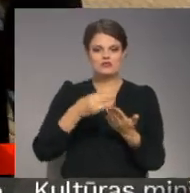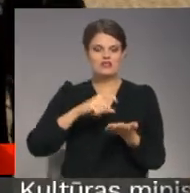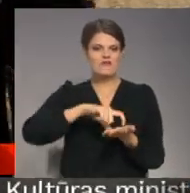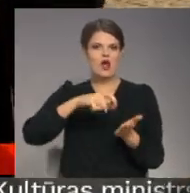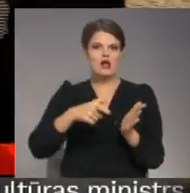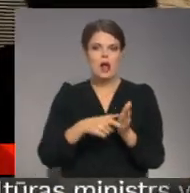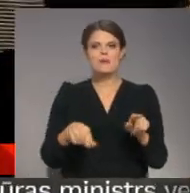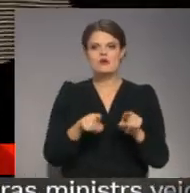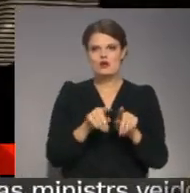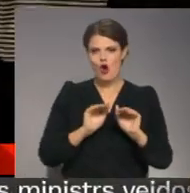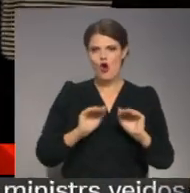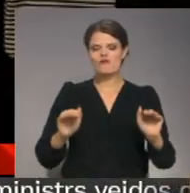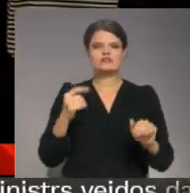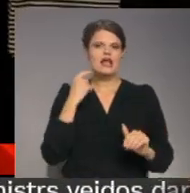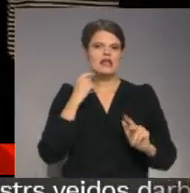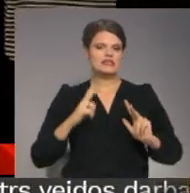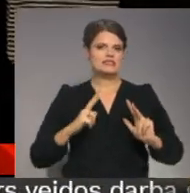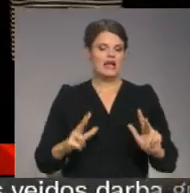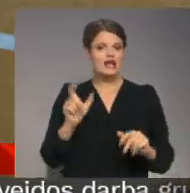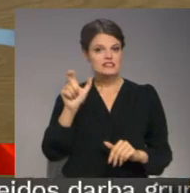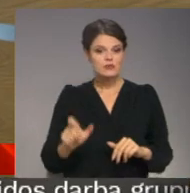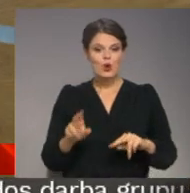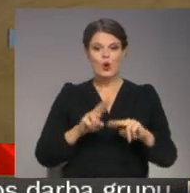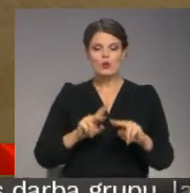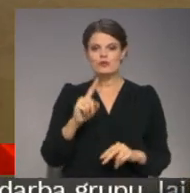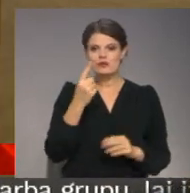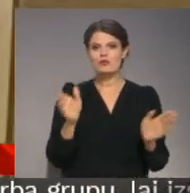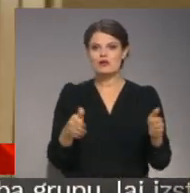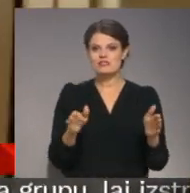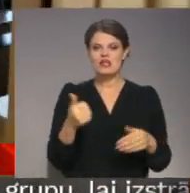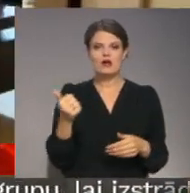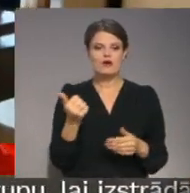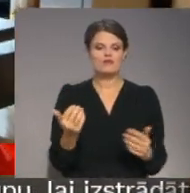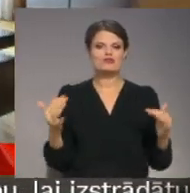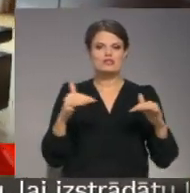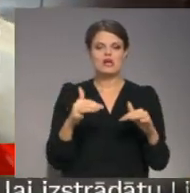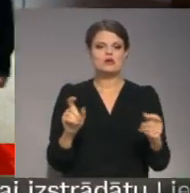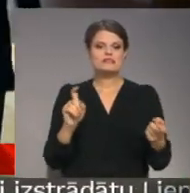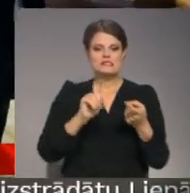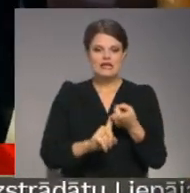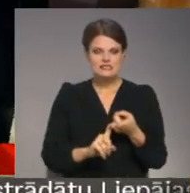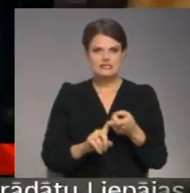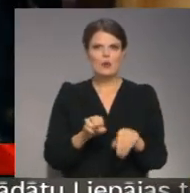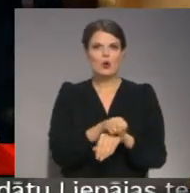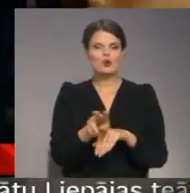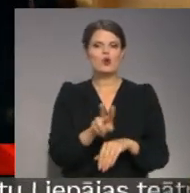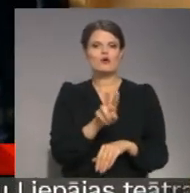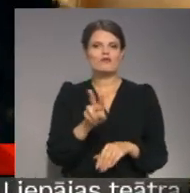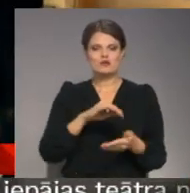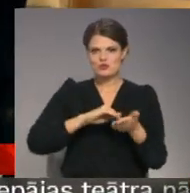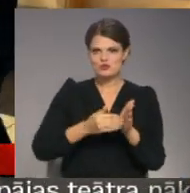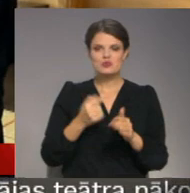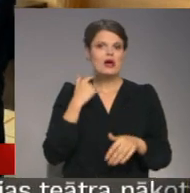kā oficiāls Rīgas mērs. Un savu pirmo sanāksmi viņš sasauca saistībā ar Covid situāciju